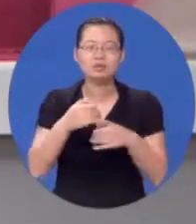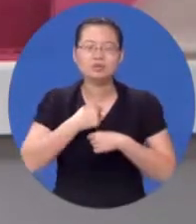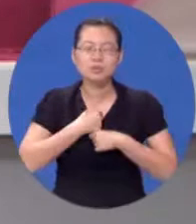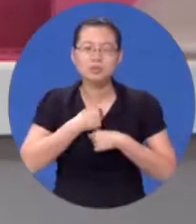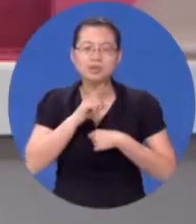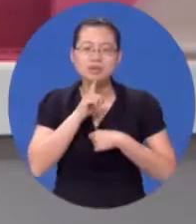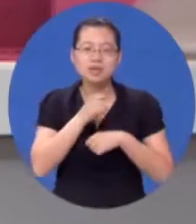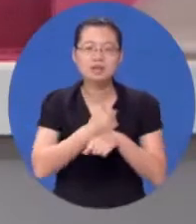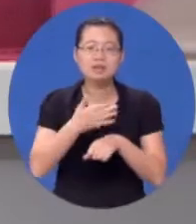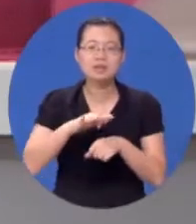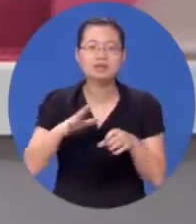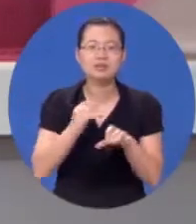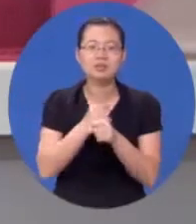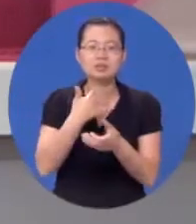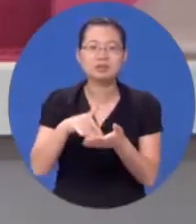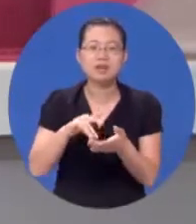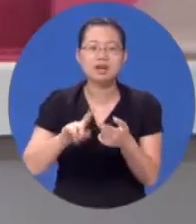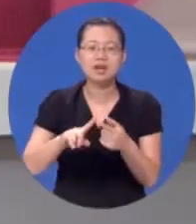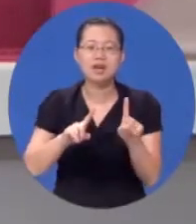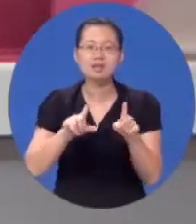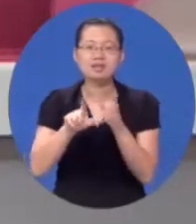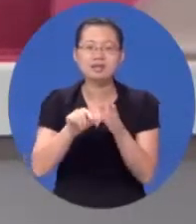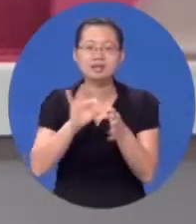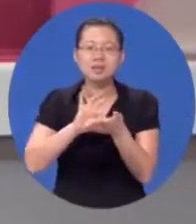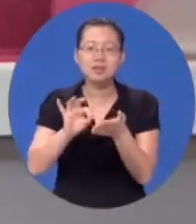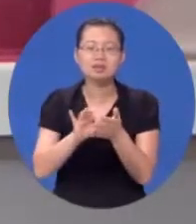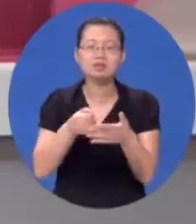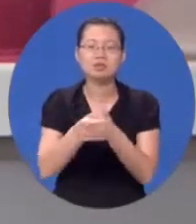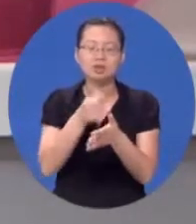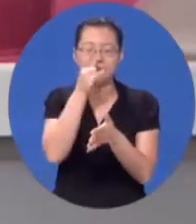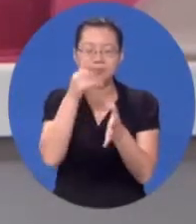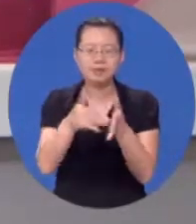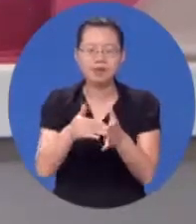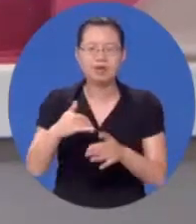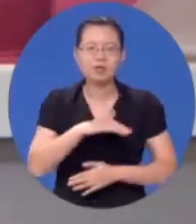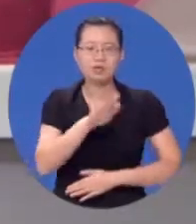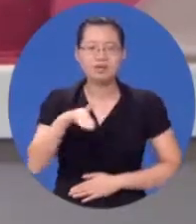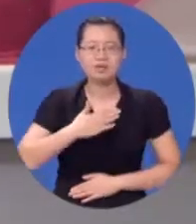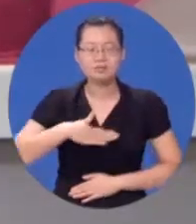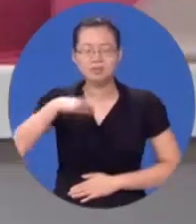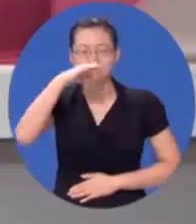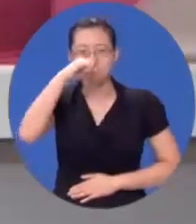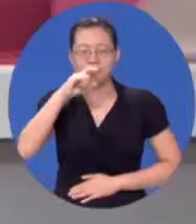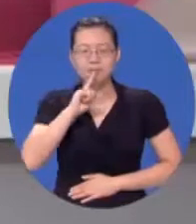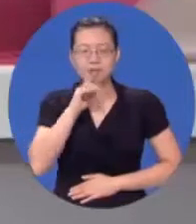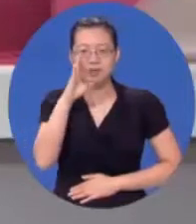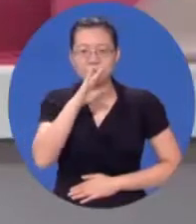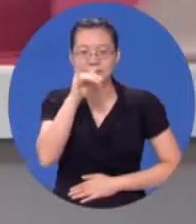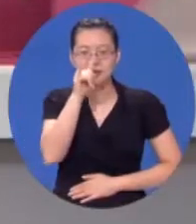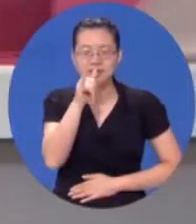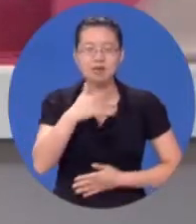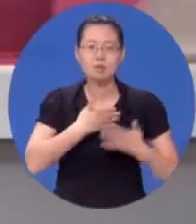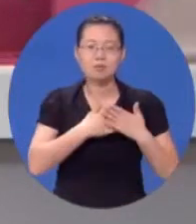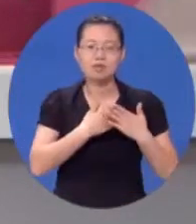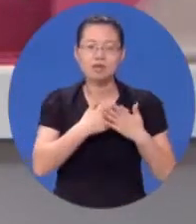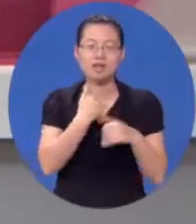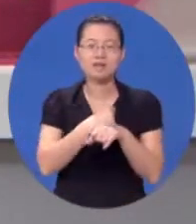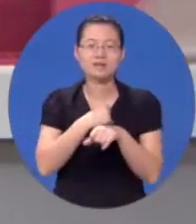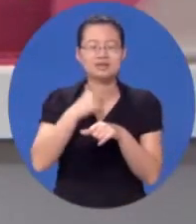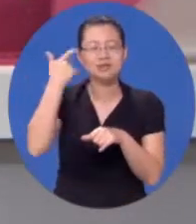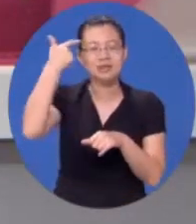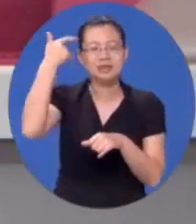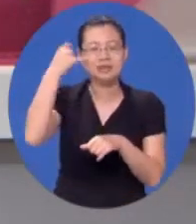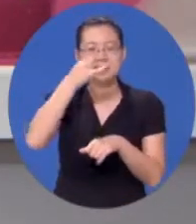하는데, 이것의 총량은 한순간에 쓸수 있는 건 정해져 있어요. 근데 우리가 뭐 기분이 좋거나 나쁘거나 불안하거나 하는 그런 어떤